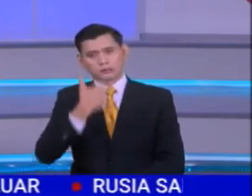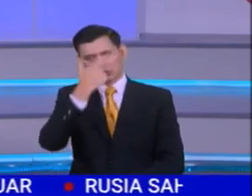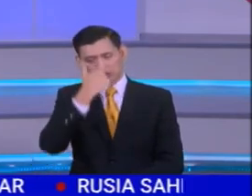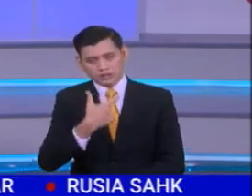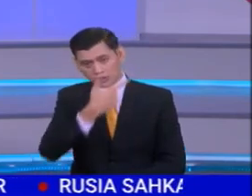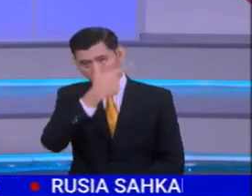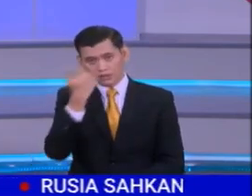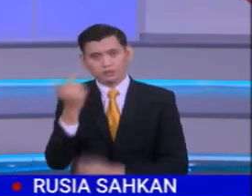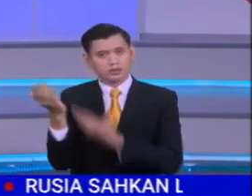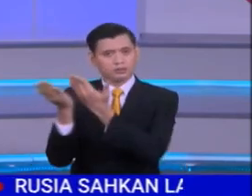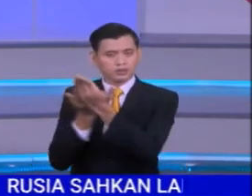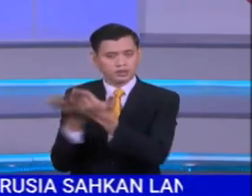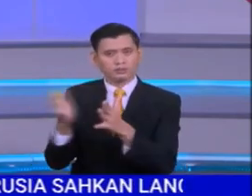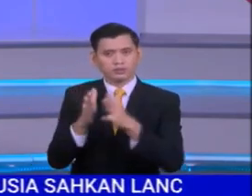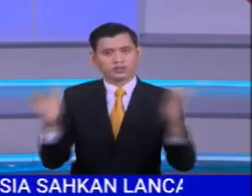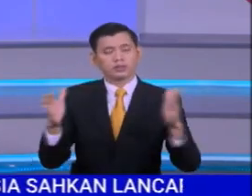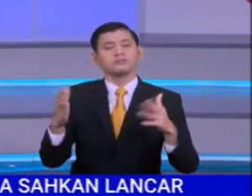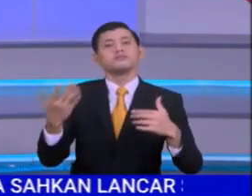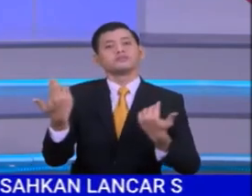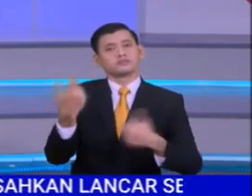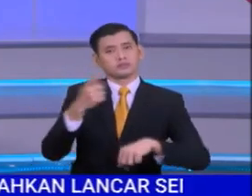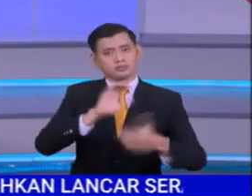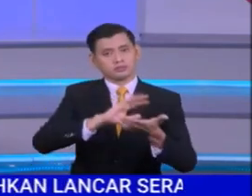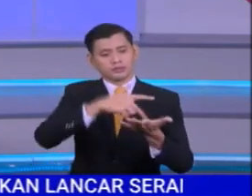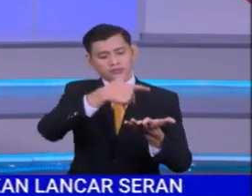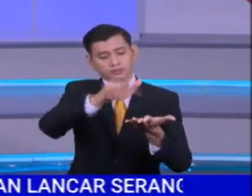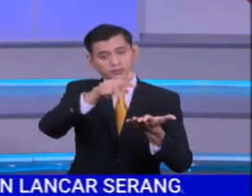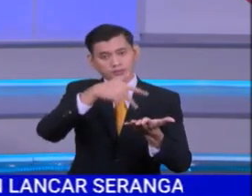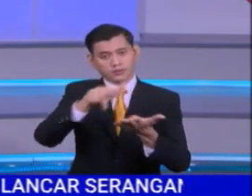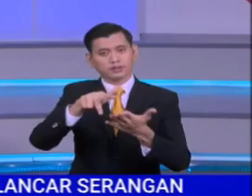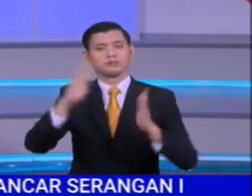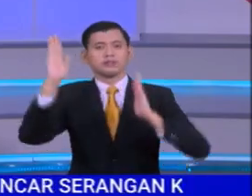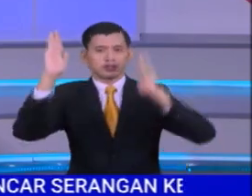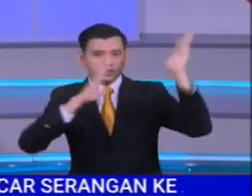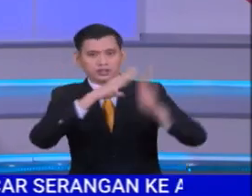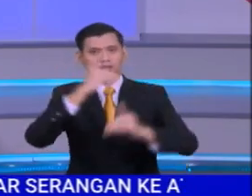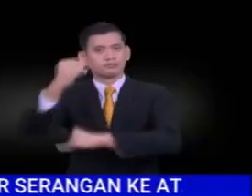cukup besar dalam arena bola sepak tempatan dan